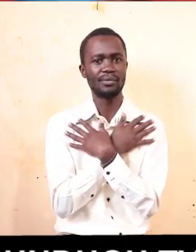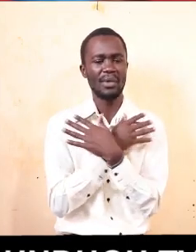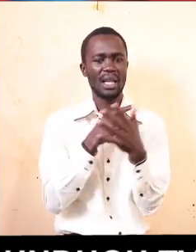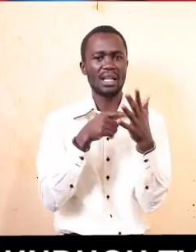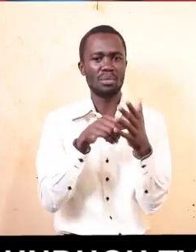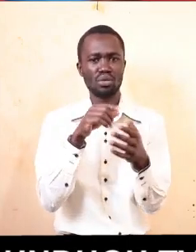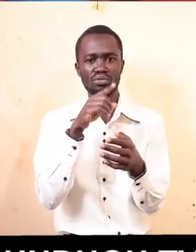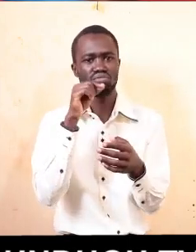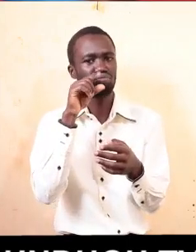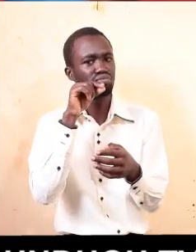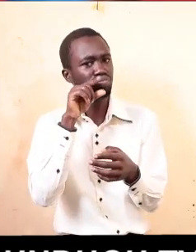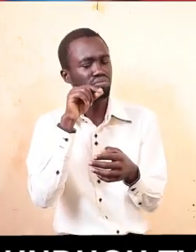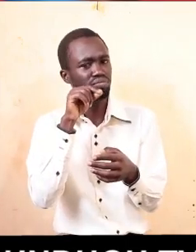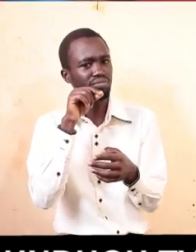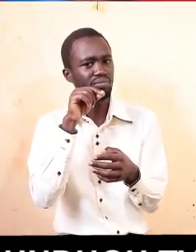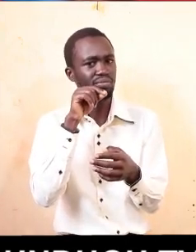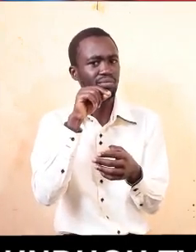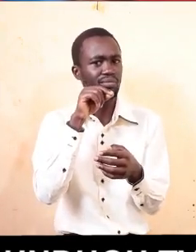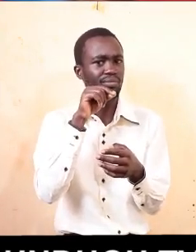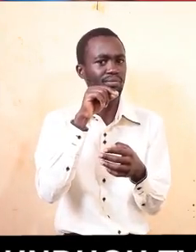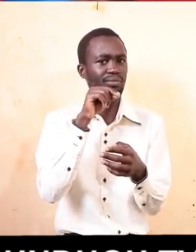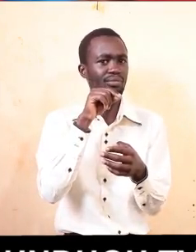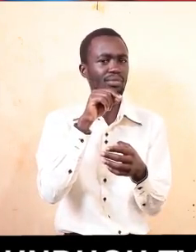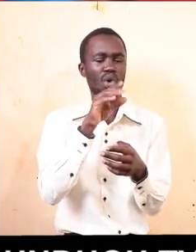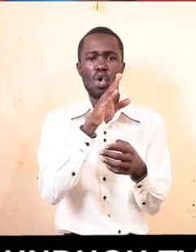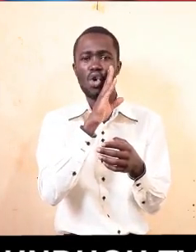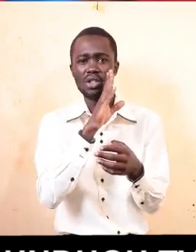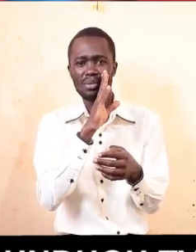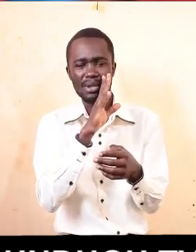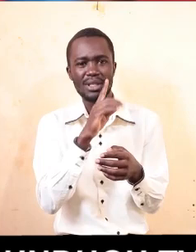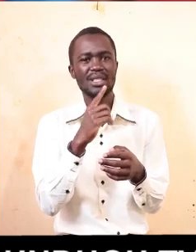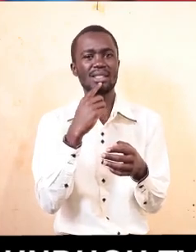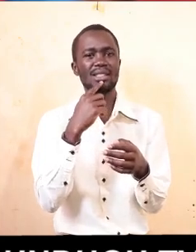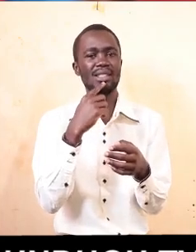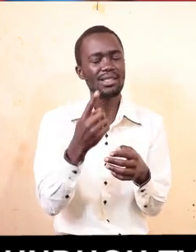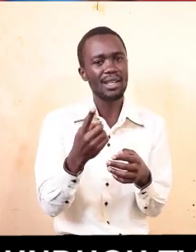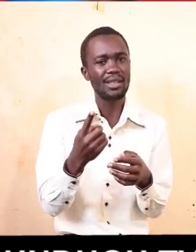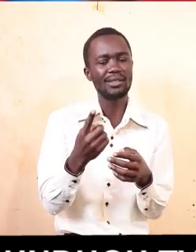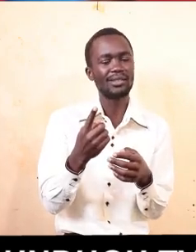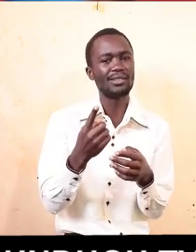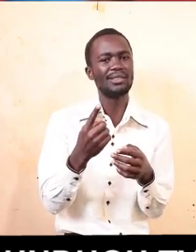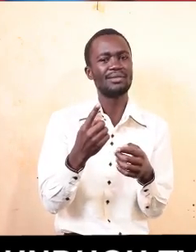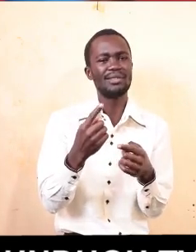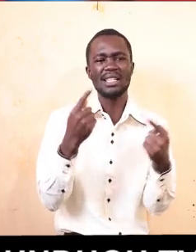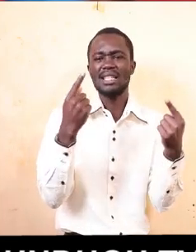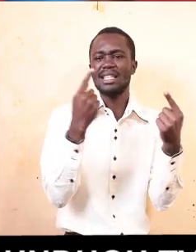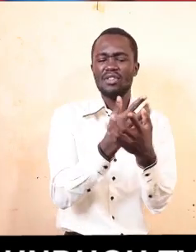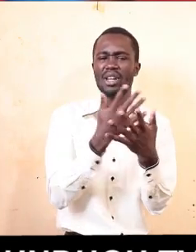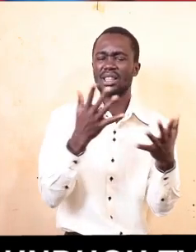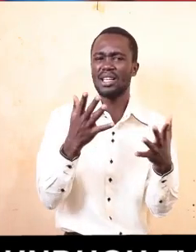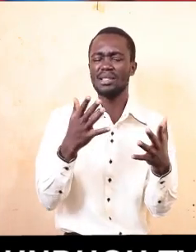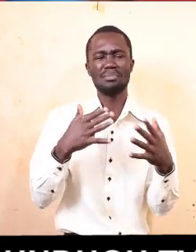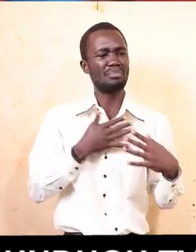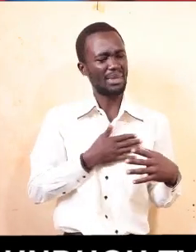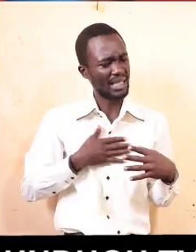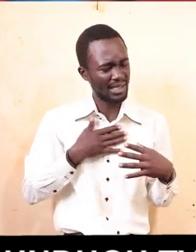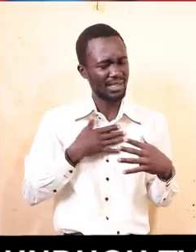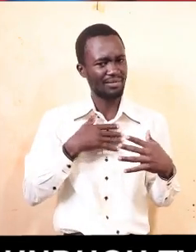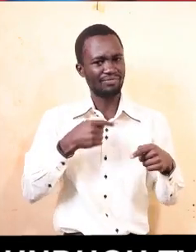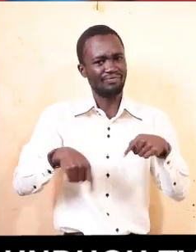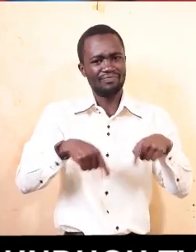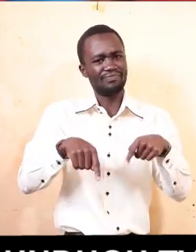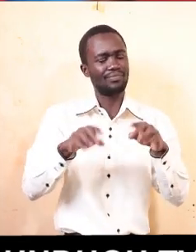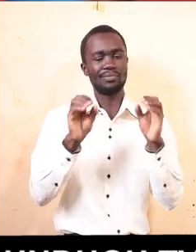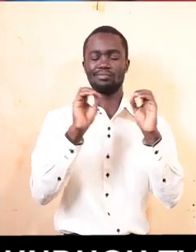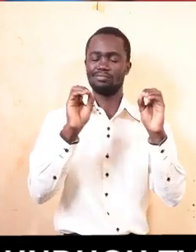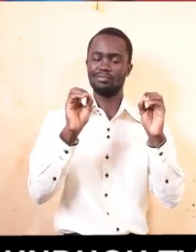mdomo, wanakunenea mambo hayo, wengine wanakusingizia hayo. Wewe usitetemeke. Kama wewe ni mtu wa Mungu,